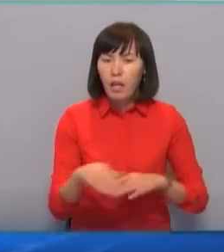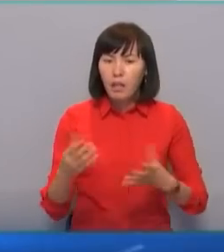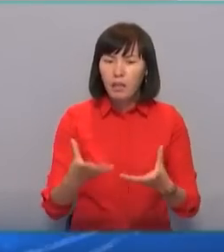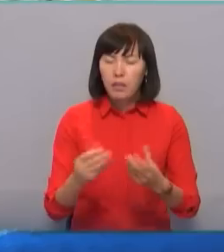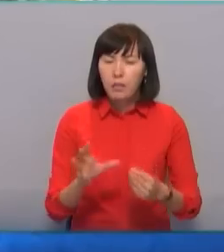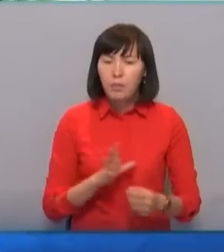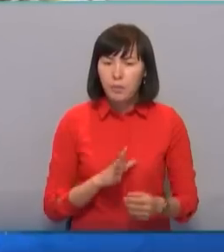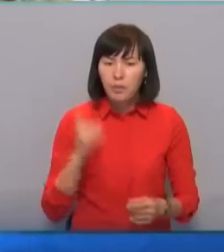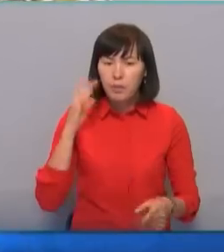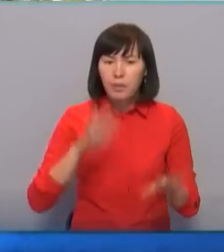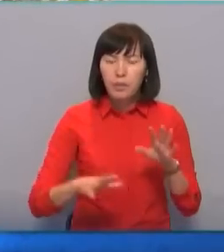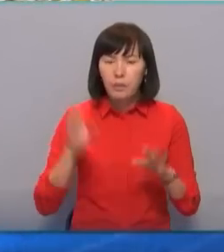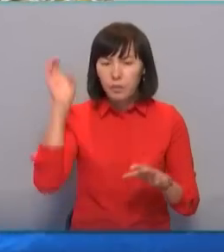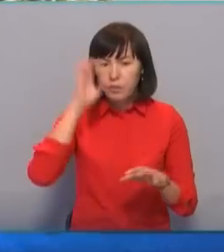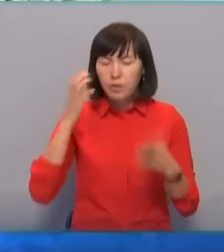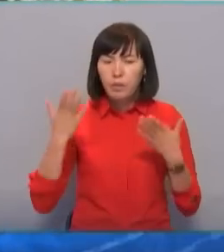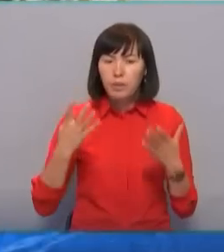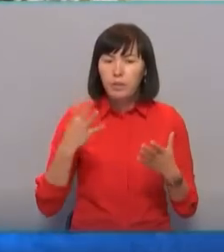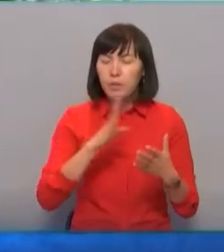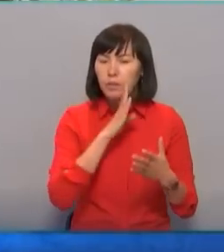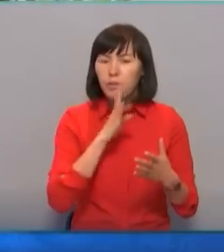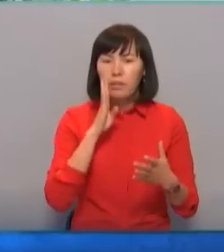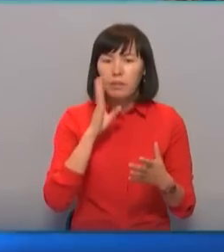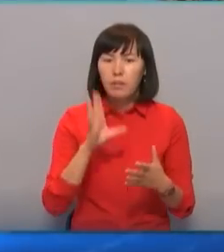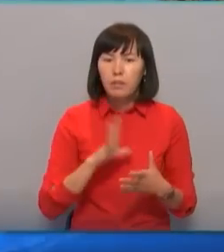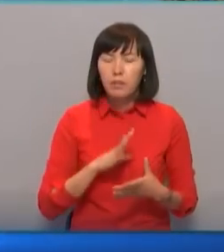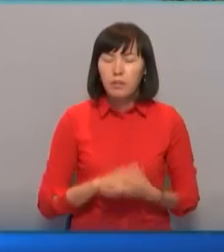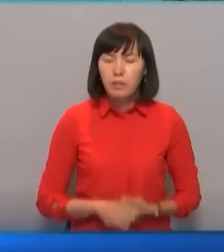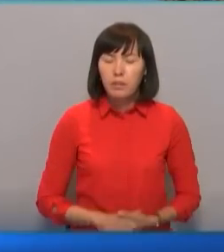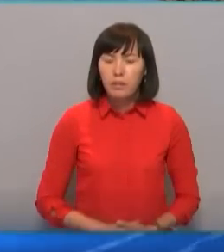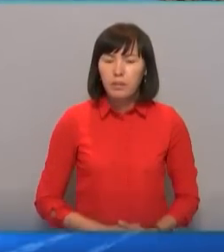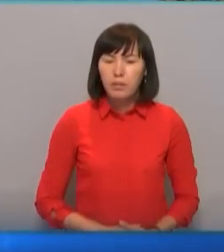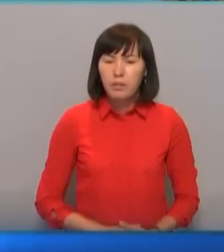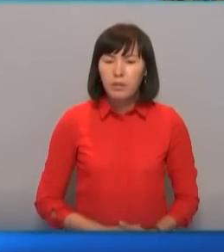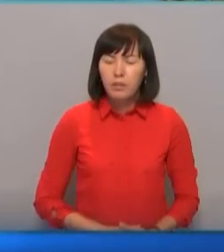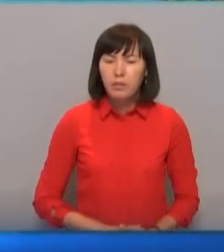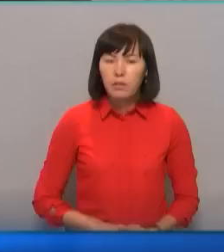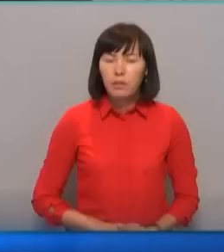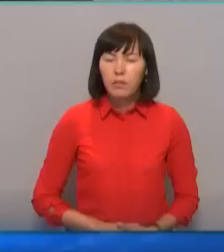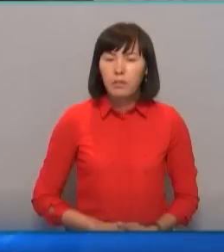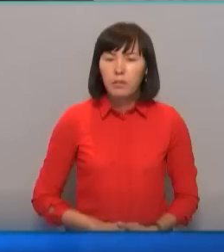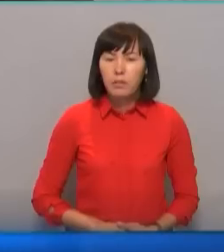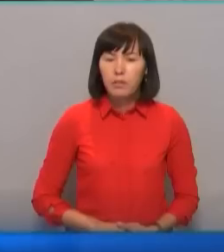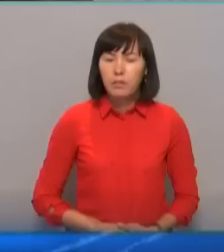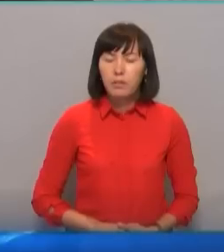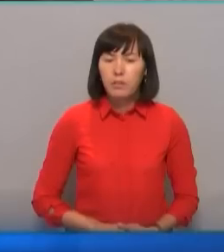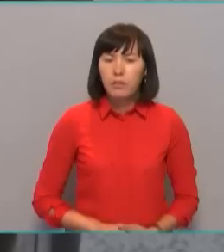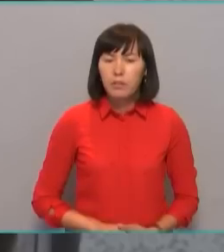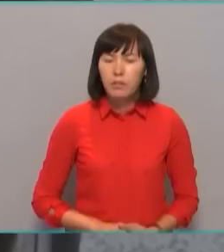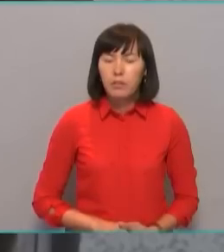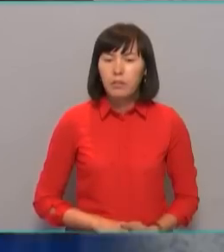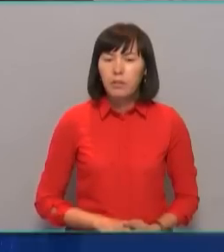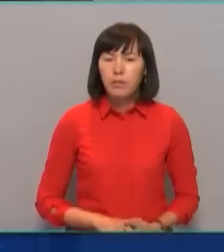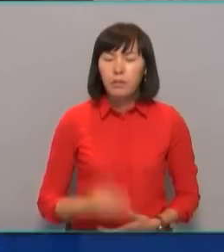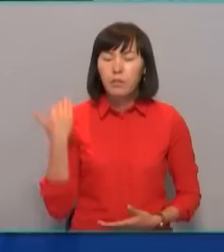бірінен ұстады. Күдіктілер Өзбекстаннан келген 4 әйел болып шықты. Түркістан қаласының бірнеше тұрғындарынан арыз